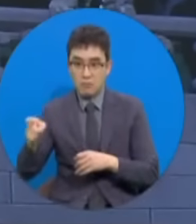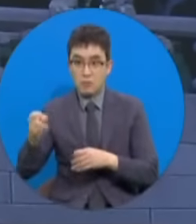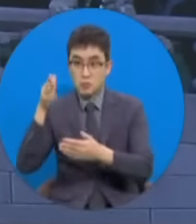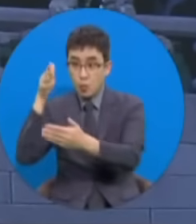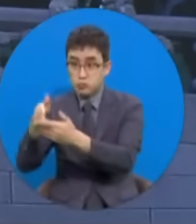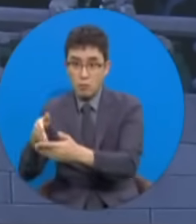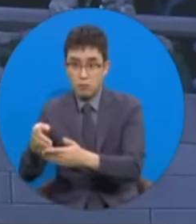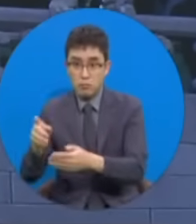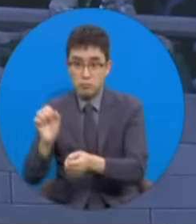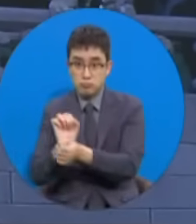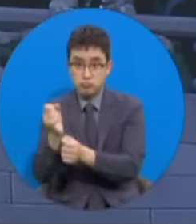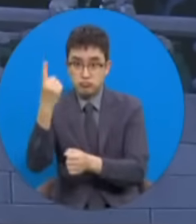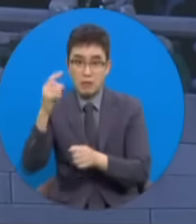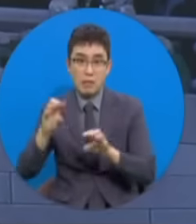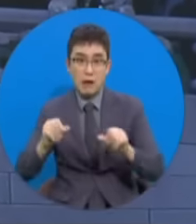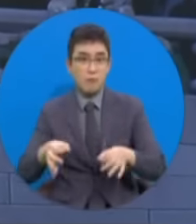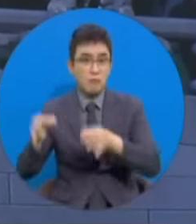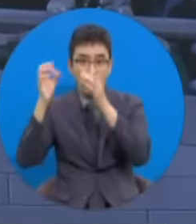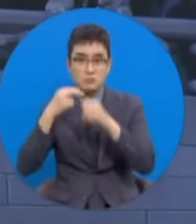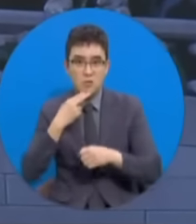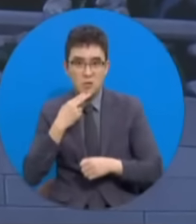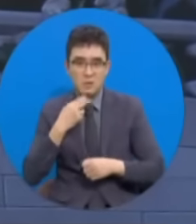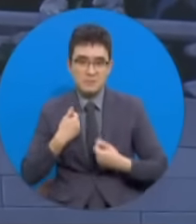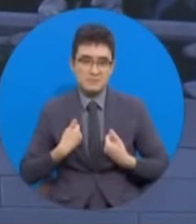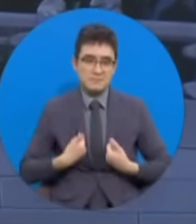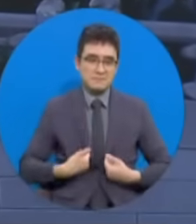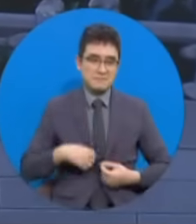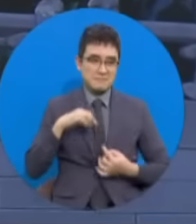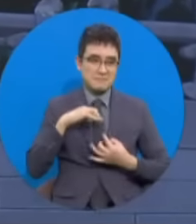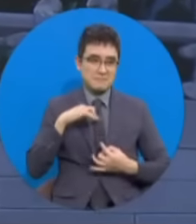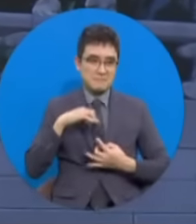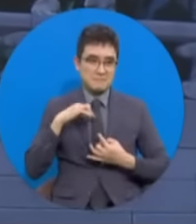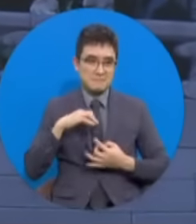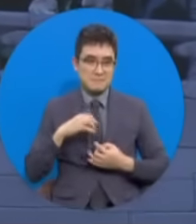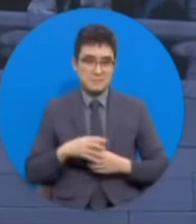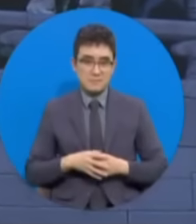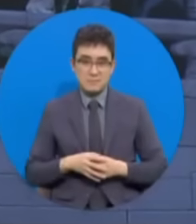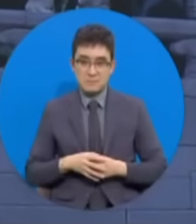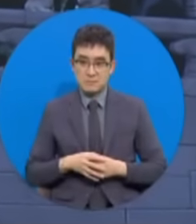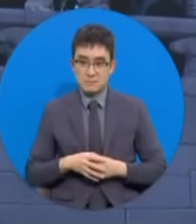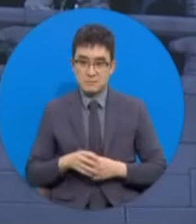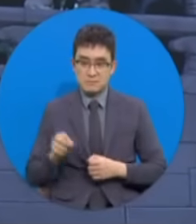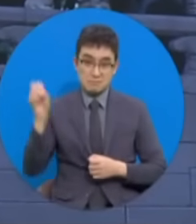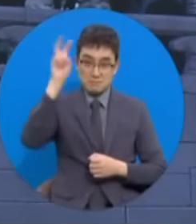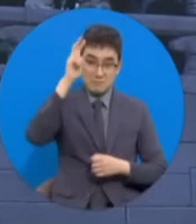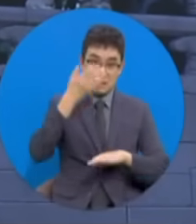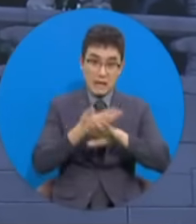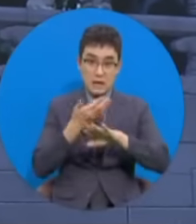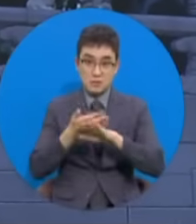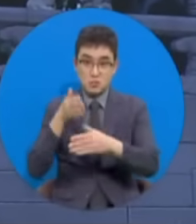나왔는데 아니야 가만 보니까 갑자기 없던 종점안이 등장을 했네.